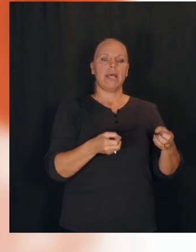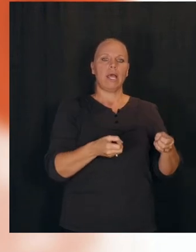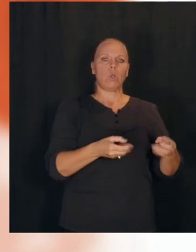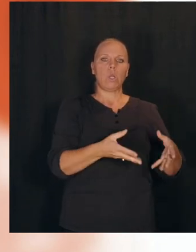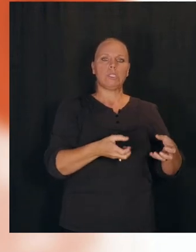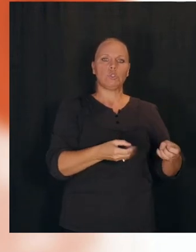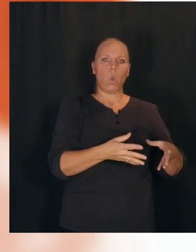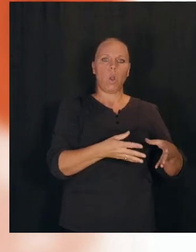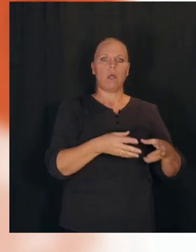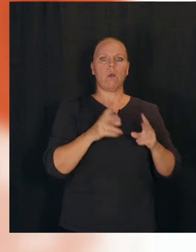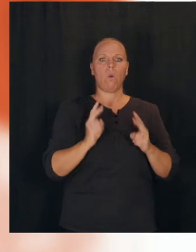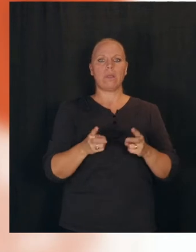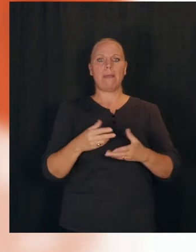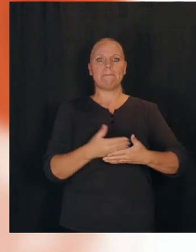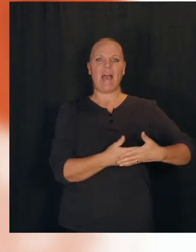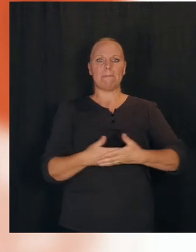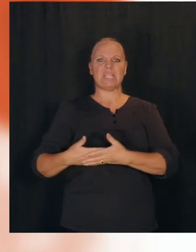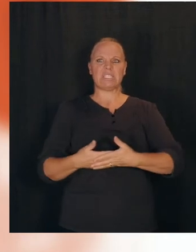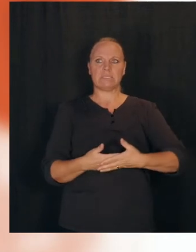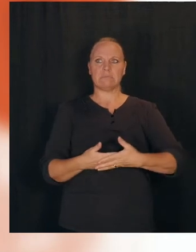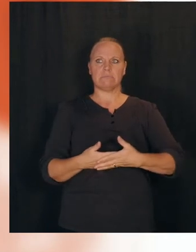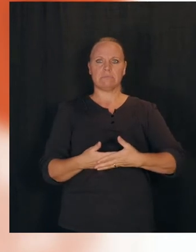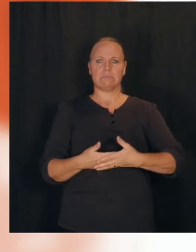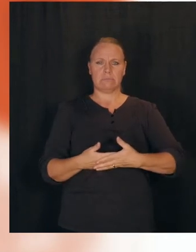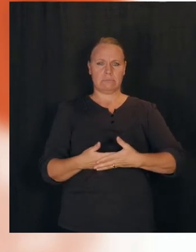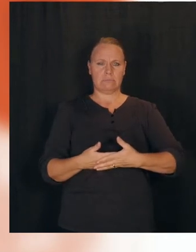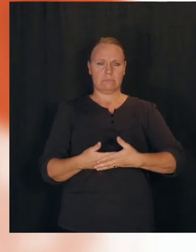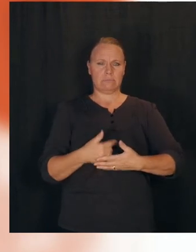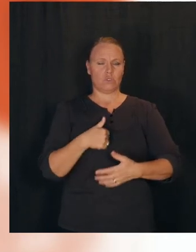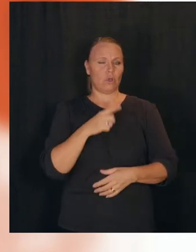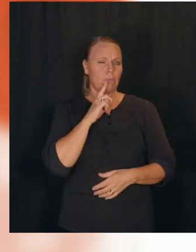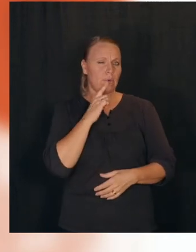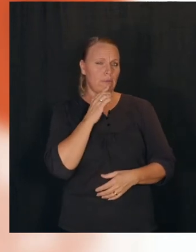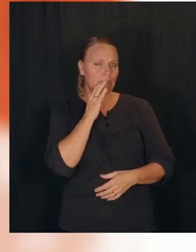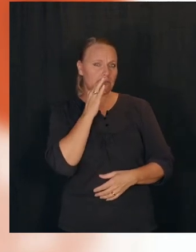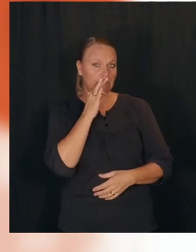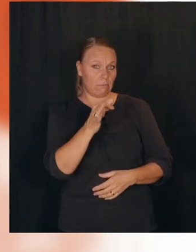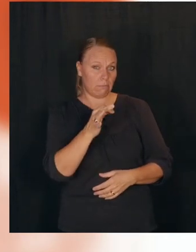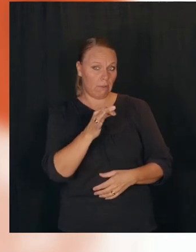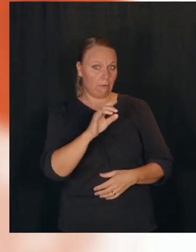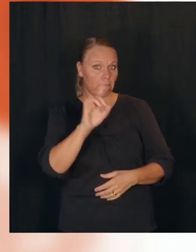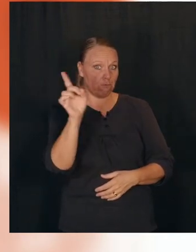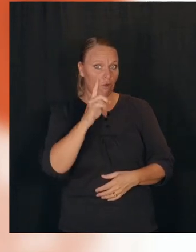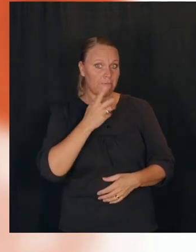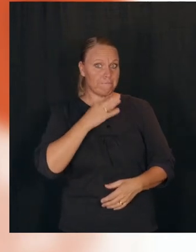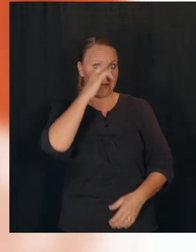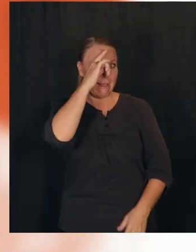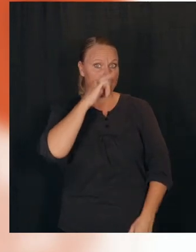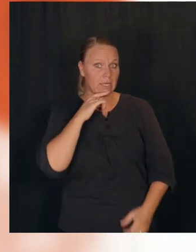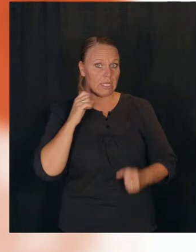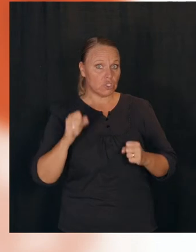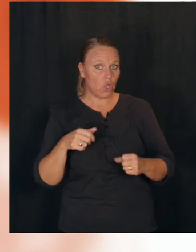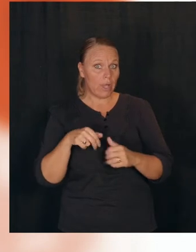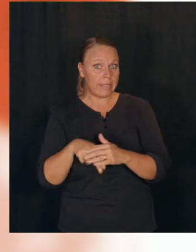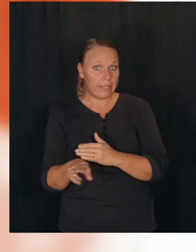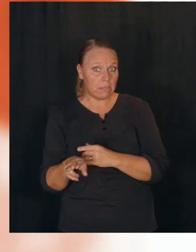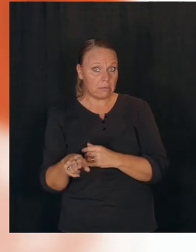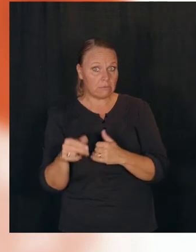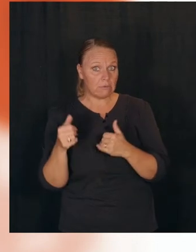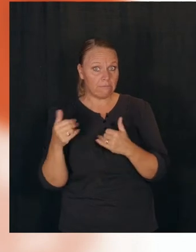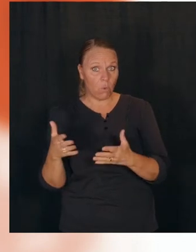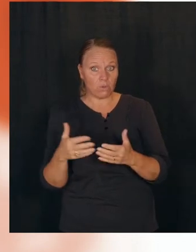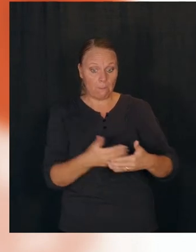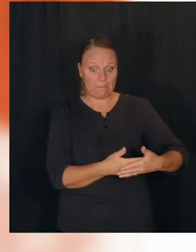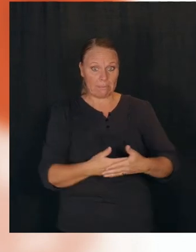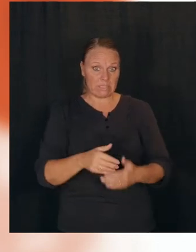bebis. Och då brukar jag lite retoriskt fråga, var ska då föräldrarna gå? Ska de skicka